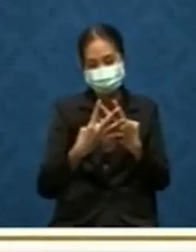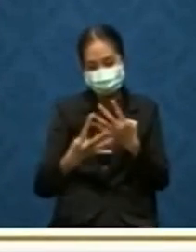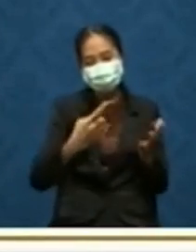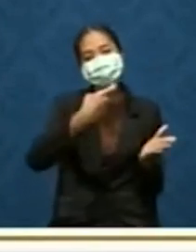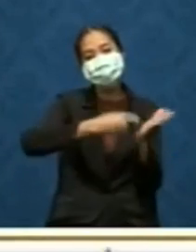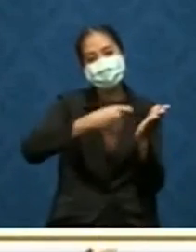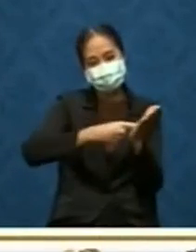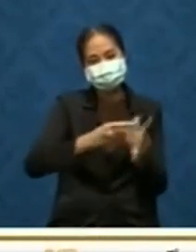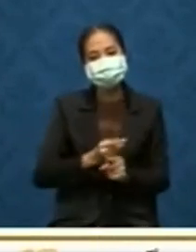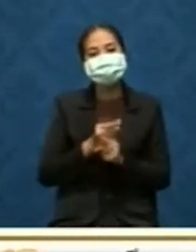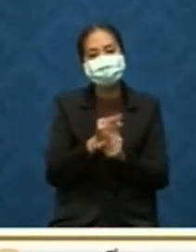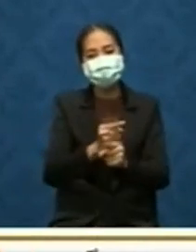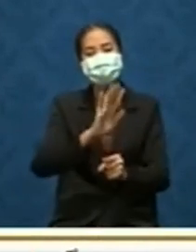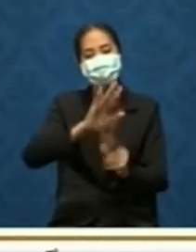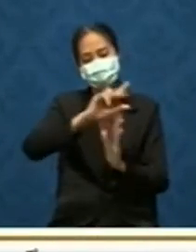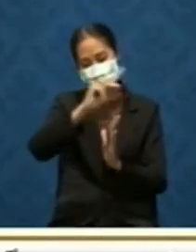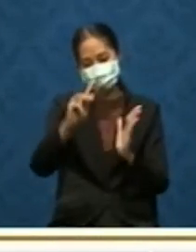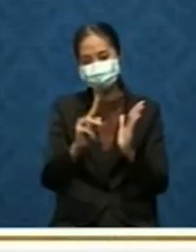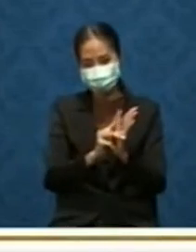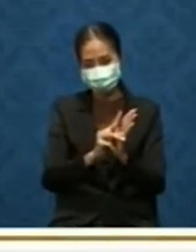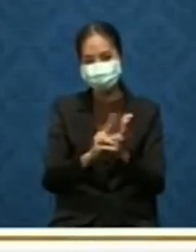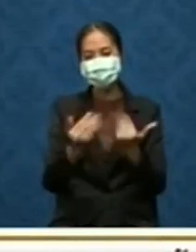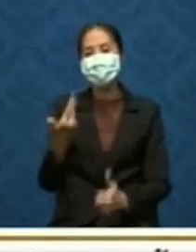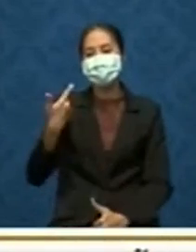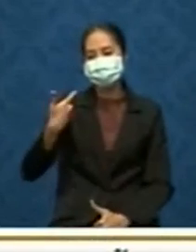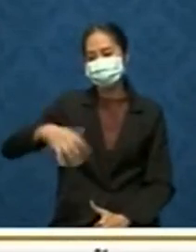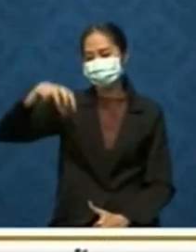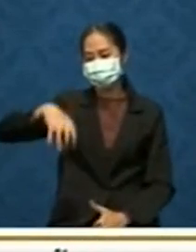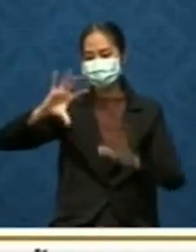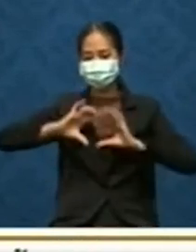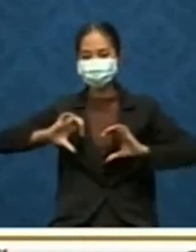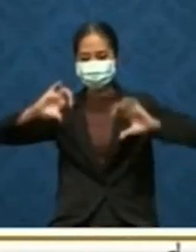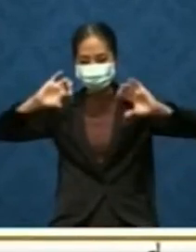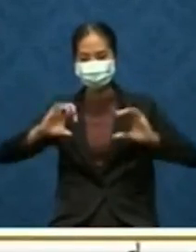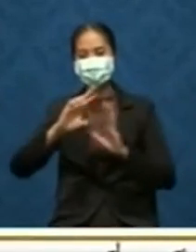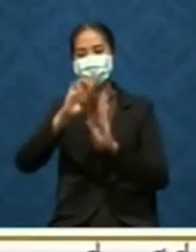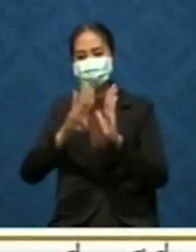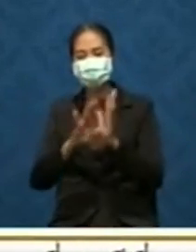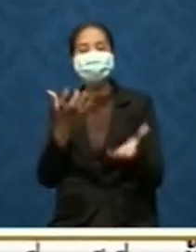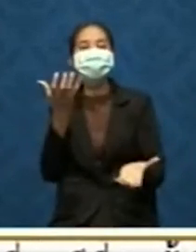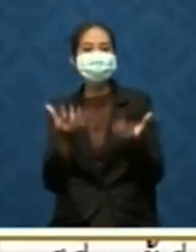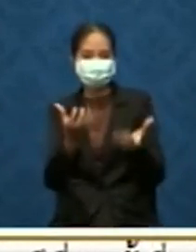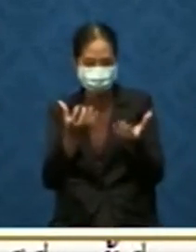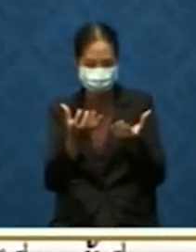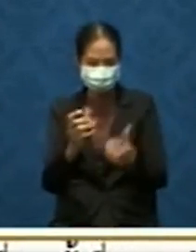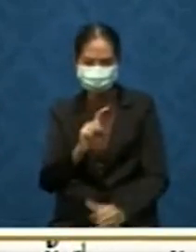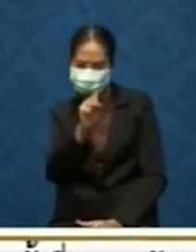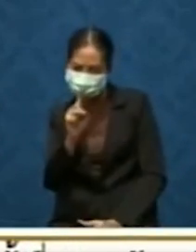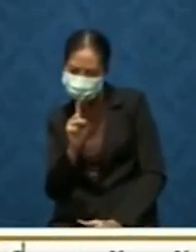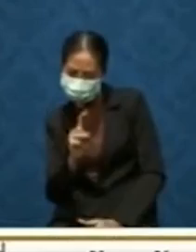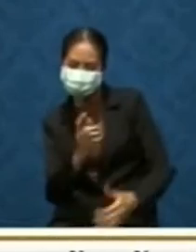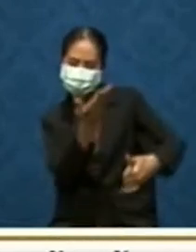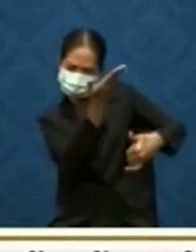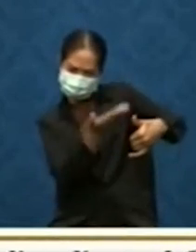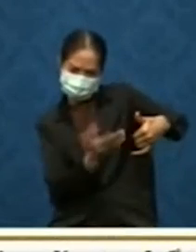ตามบทบัญญัติแห่งกฎหมายอีกทั้งหน่วยงานรัฐกระบวนการยุติธรรมก็ต้องสันนิษฐานไว้ก่อนว่าบุคคล